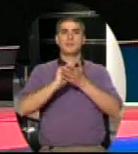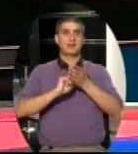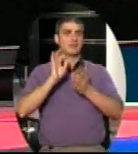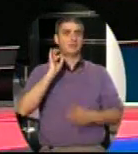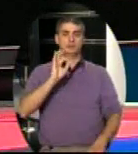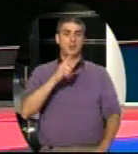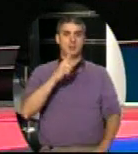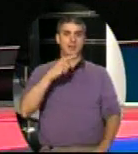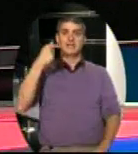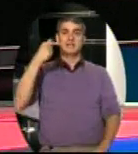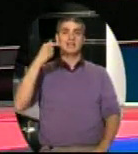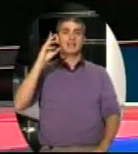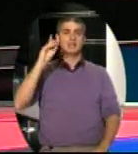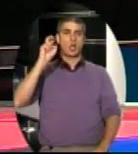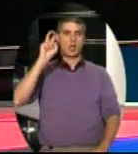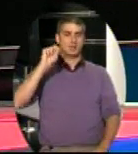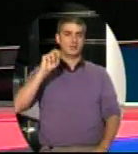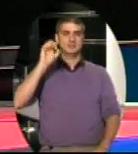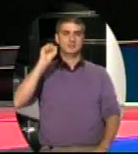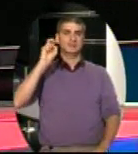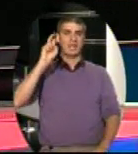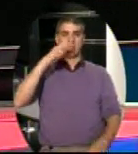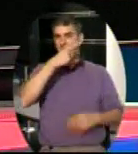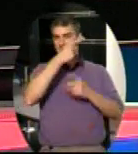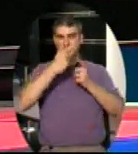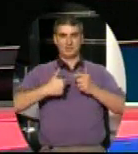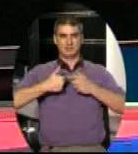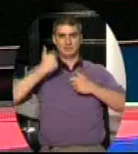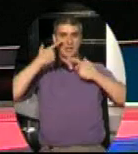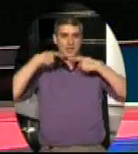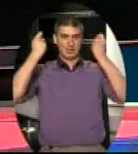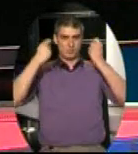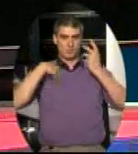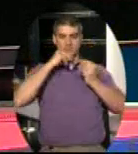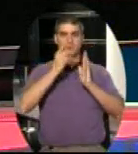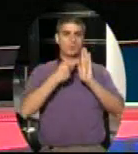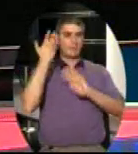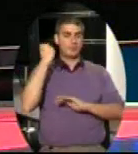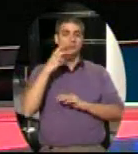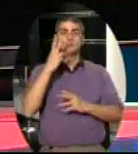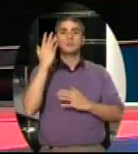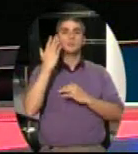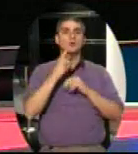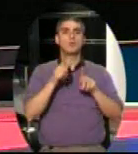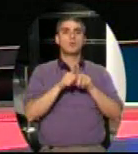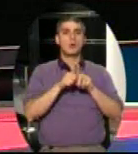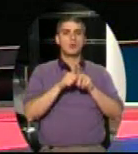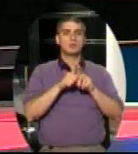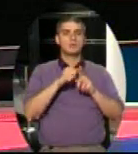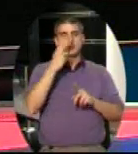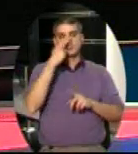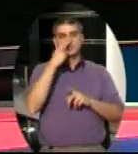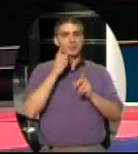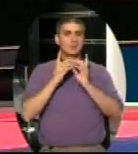של גדעון סער, שגם דיברנו עליו בפעם הקודמת, נכון. ובמקרה הזה, זאת אומרת, הניסיון בסופו של דבר ללכת